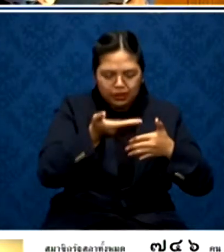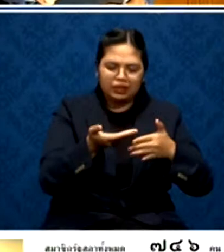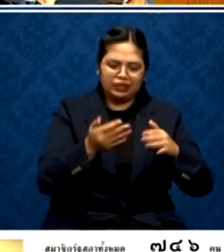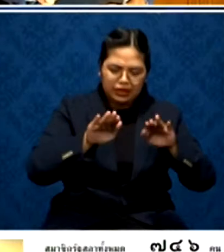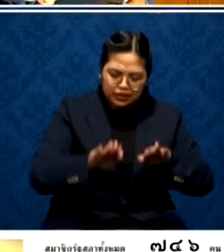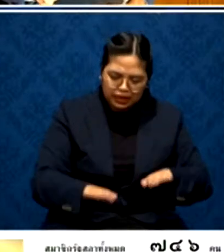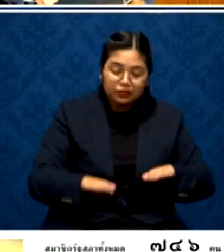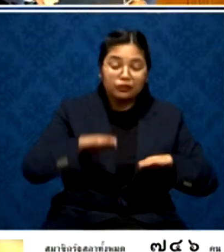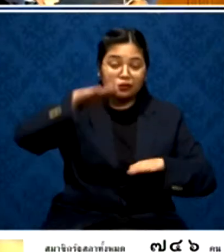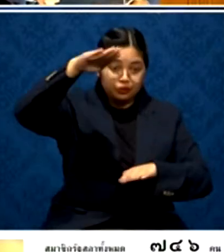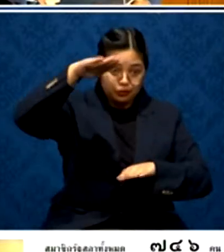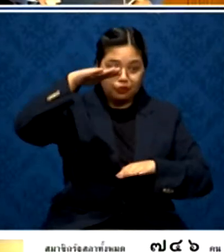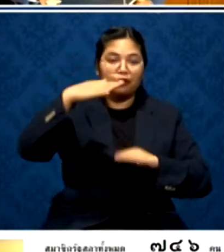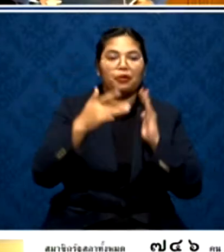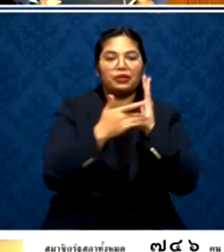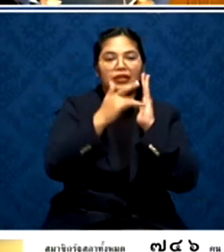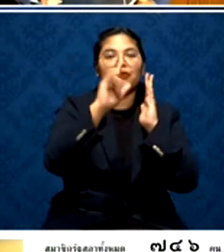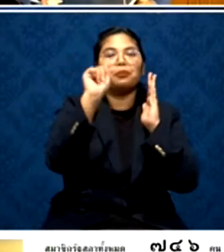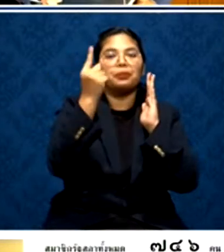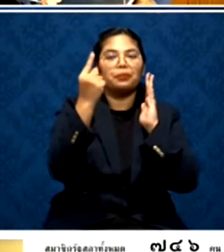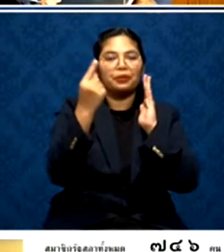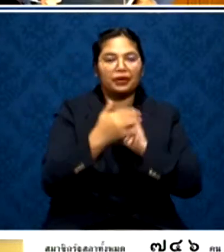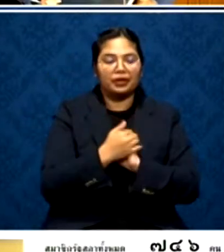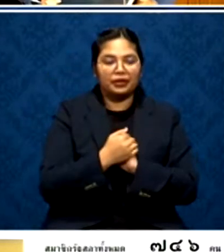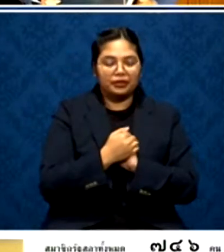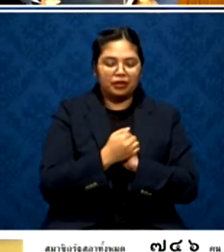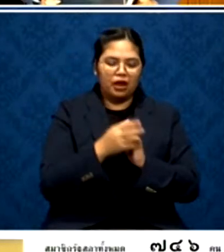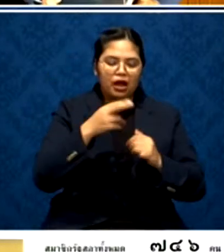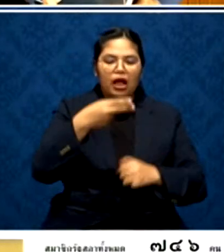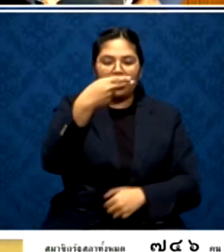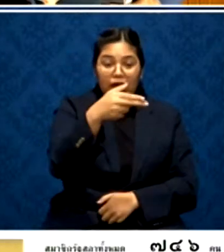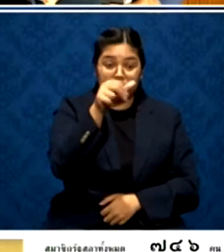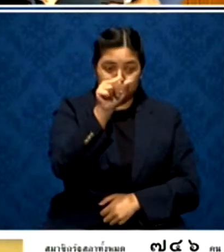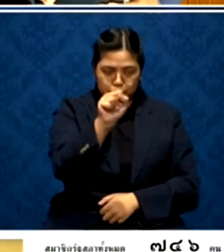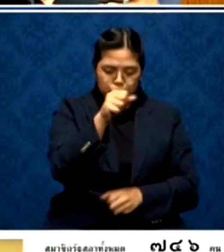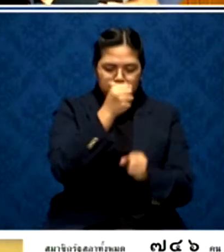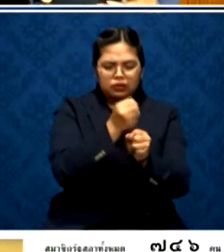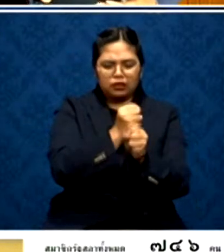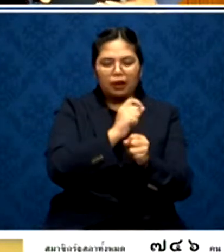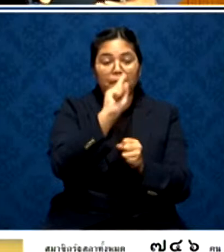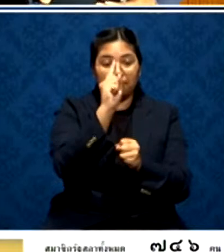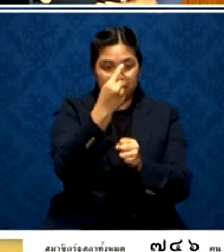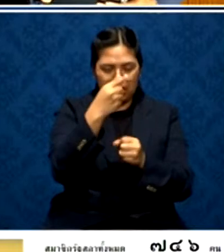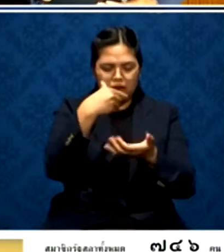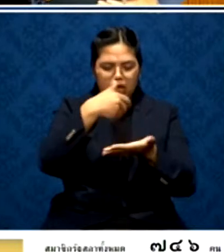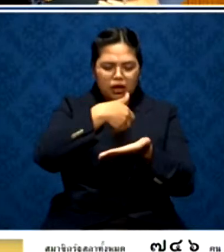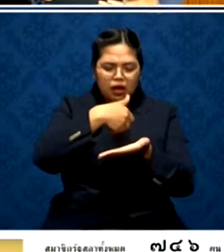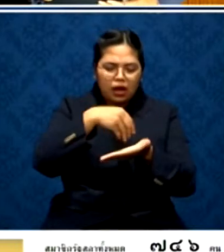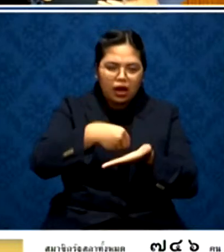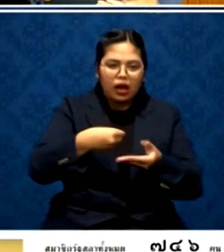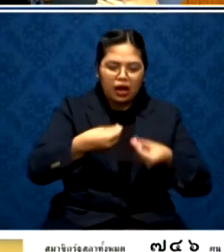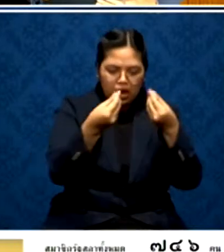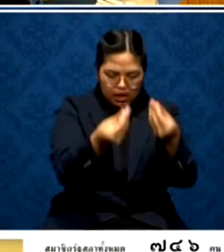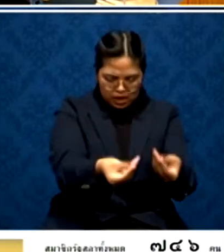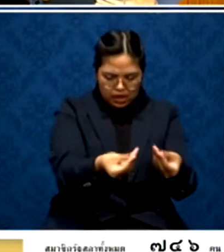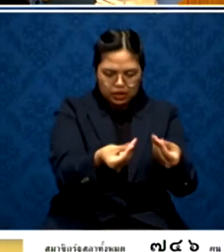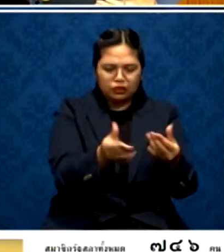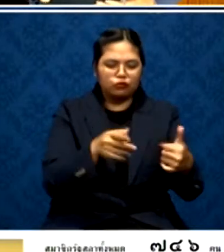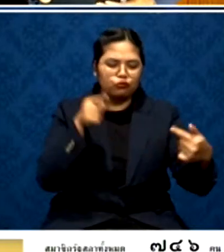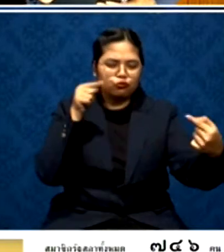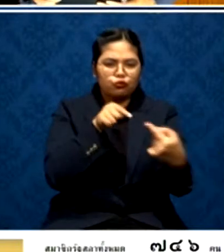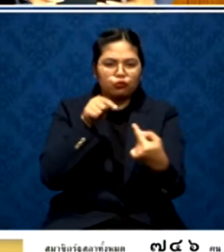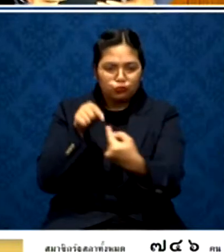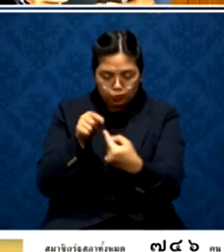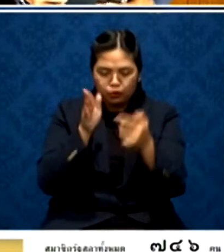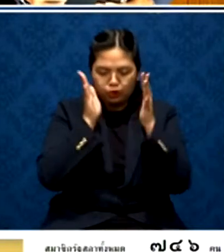มัยใหม่จัดทำหลักสูตรและให้คำแนะนำที่เหมาะสมกับความรู้ความสน